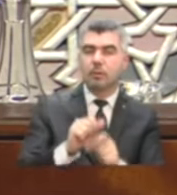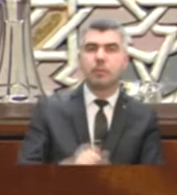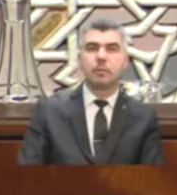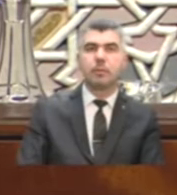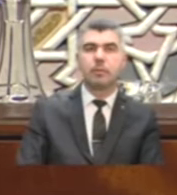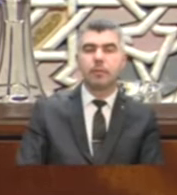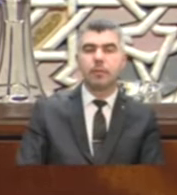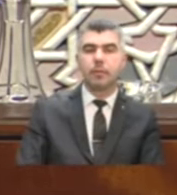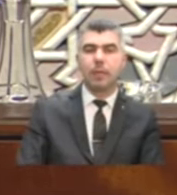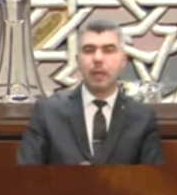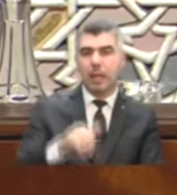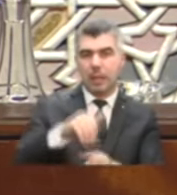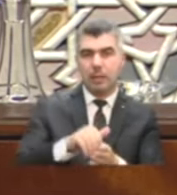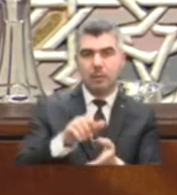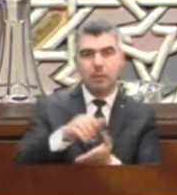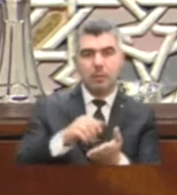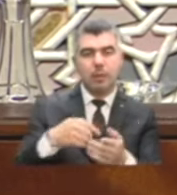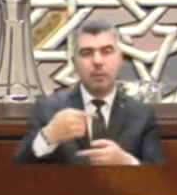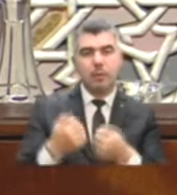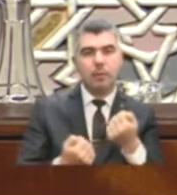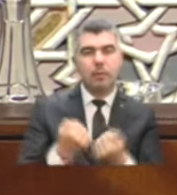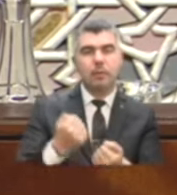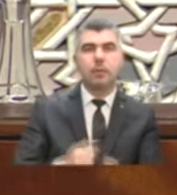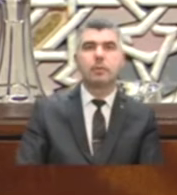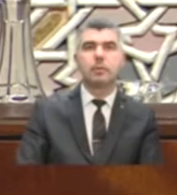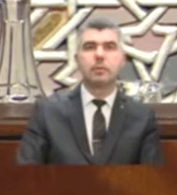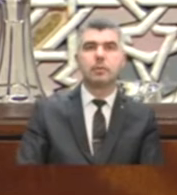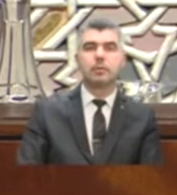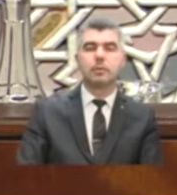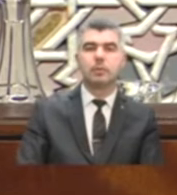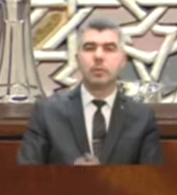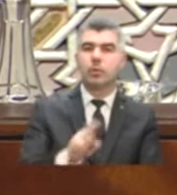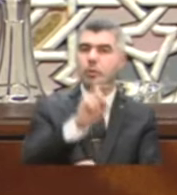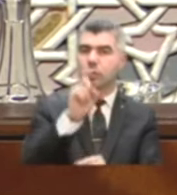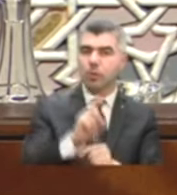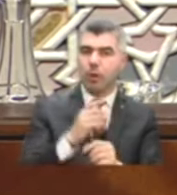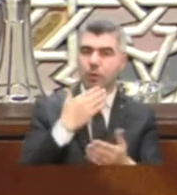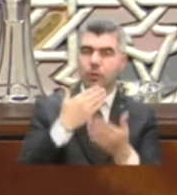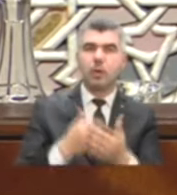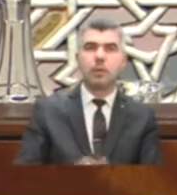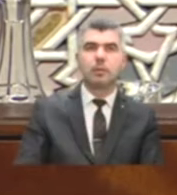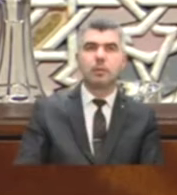فريق الأصالة والمعاصرة، فليتفضل أحد واضعي السؤال. مشكورة.